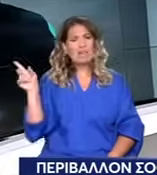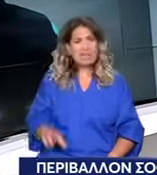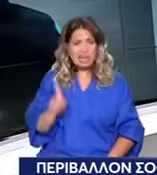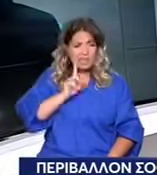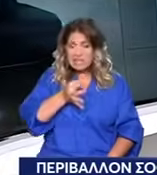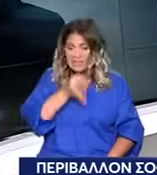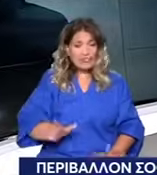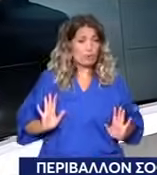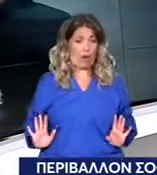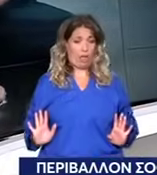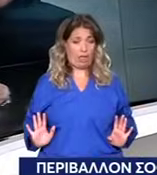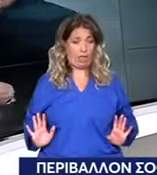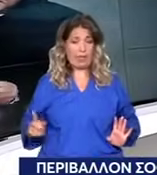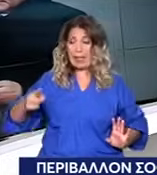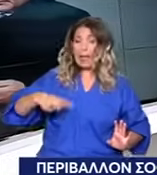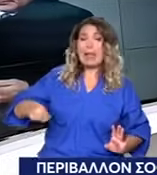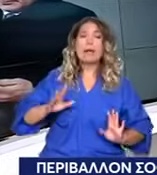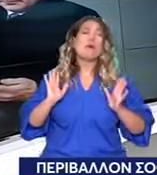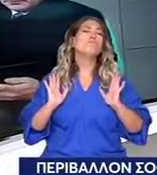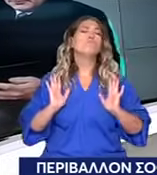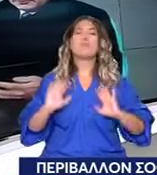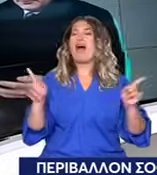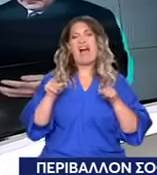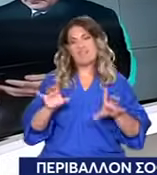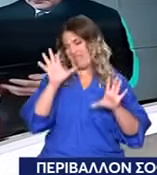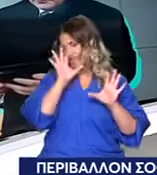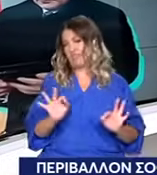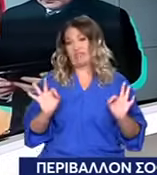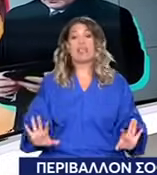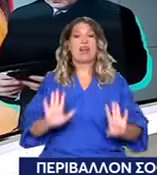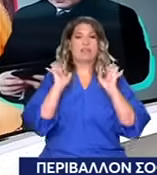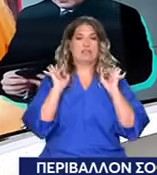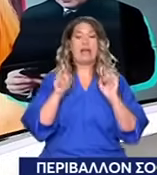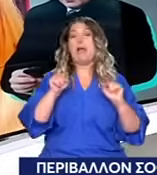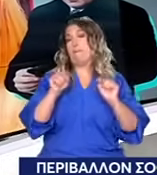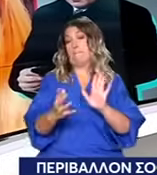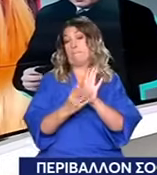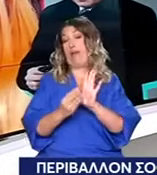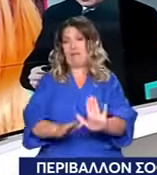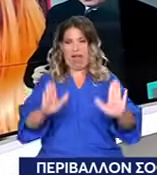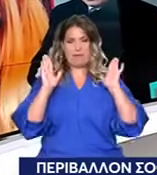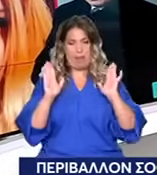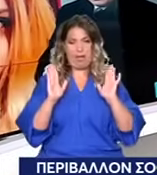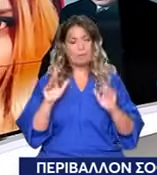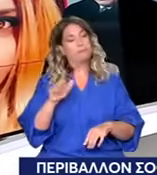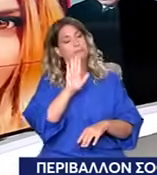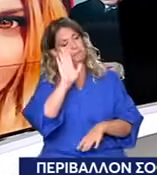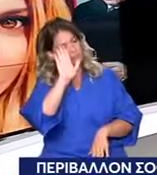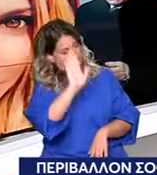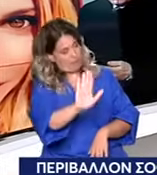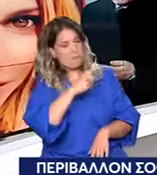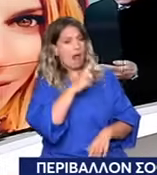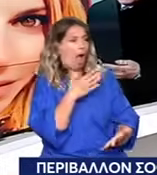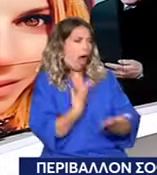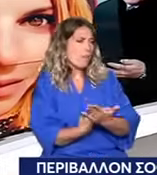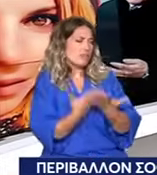σας λέω τι λέει ο κόσμος. Αυτά δεν ισχύουν. Λέμε παραδείγματος χάρη. Ίσως είχε αποδεικτικά στοιχεία της βαρβαρότητας του επεισοδίου. Κύριε